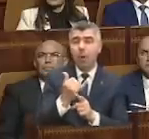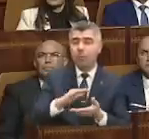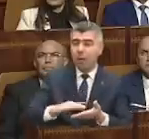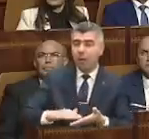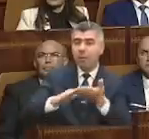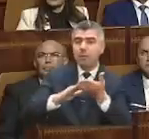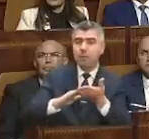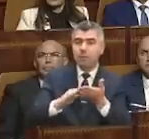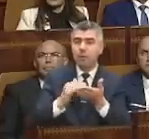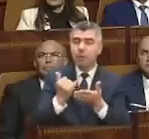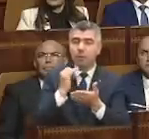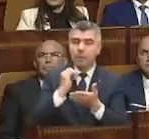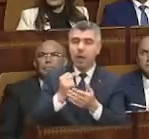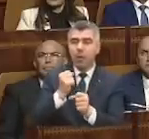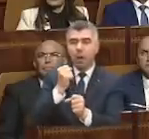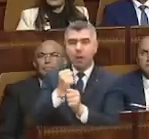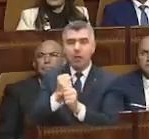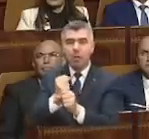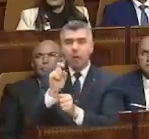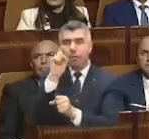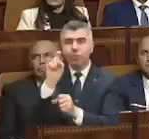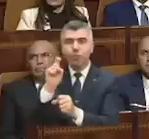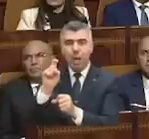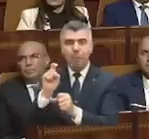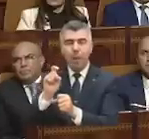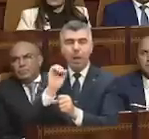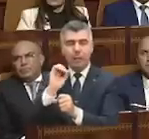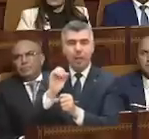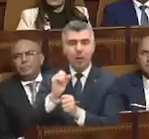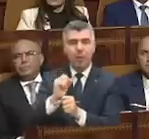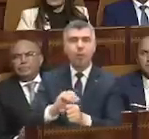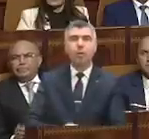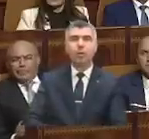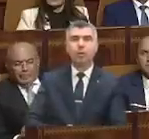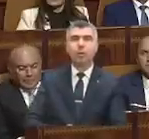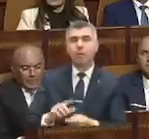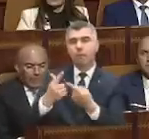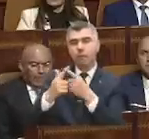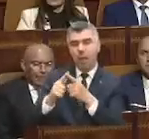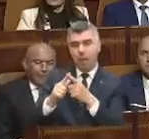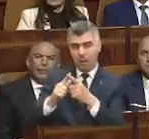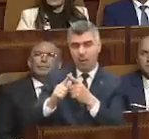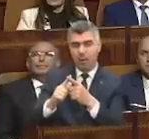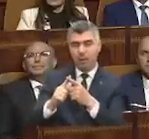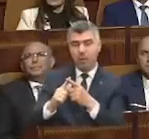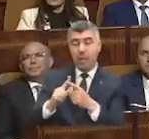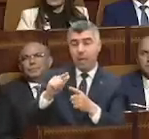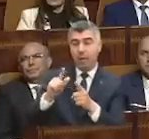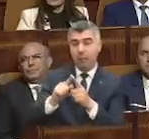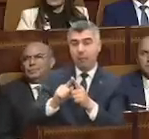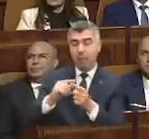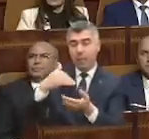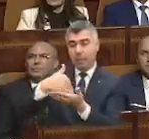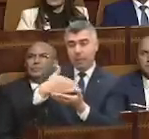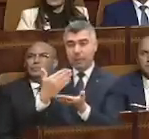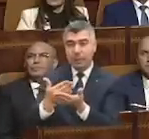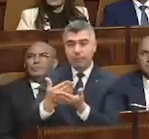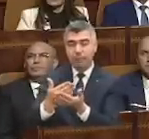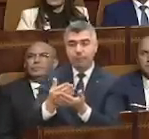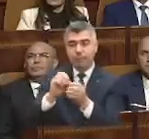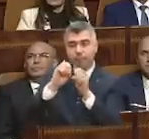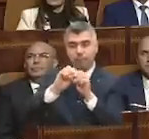الركائز الاساسيه لممارسه الجماعه الترابيه اختصاصها المتعدده وبالتالي فان ارصاء توزيع عادل لها